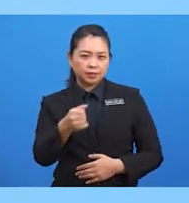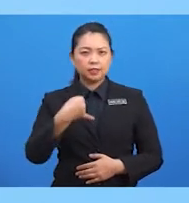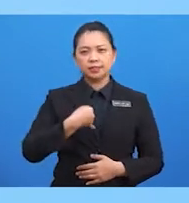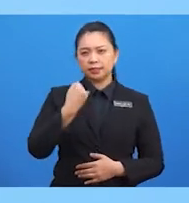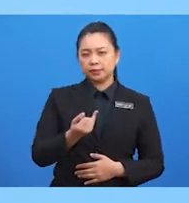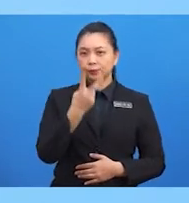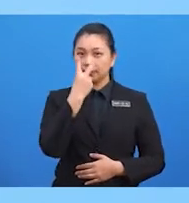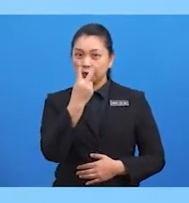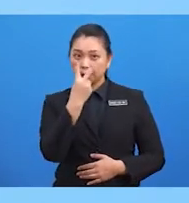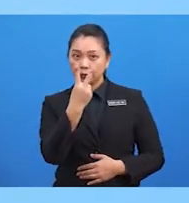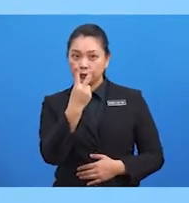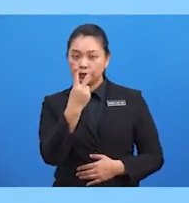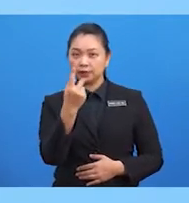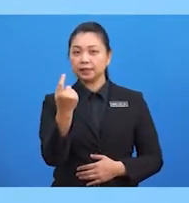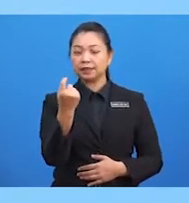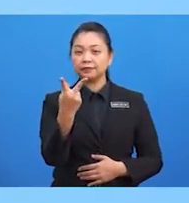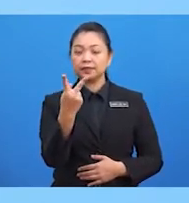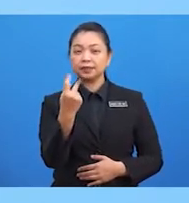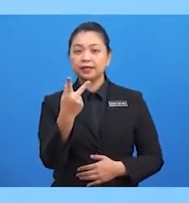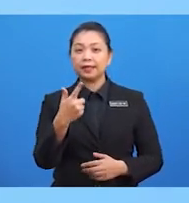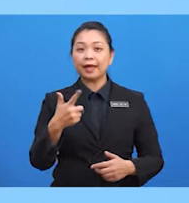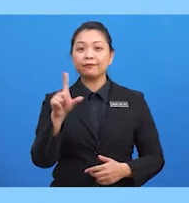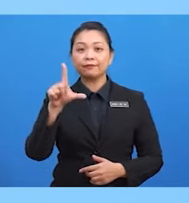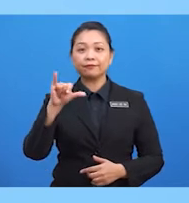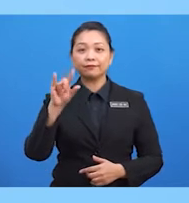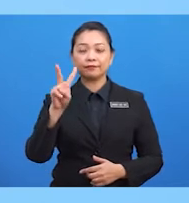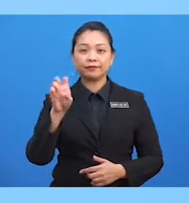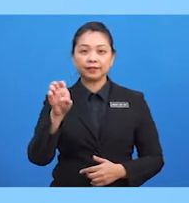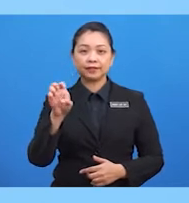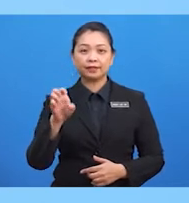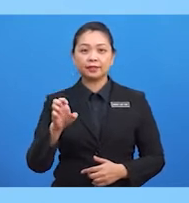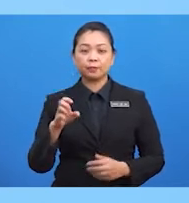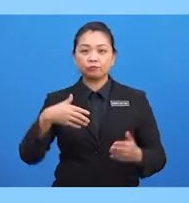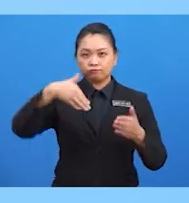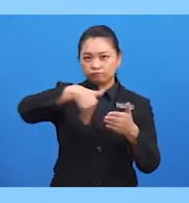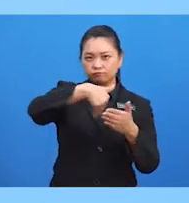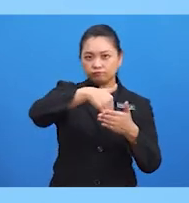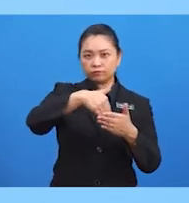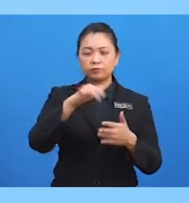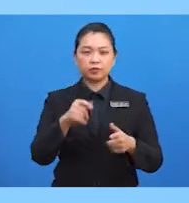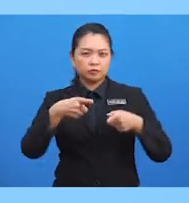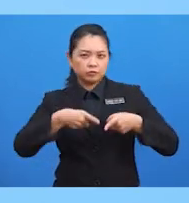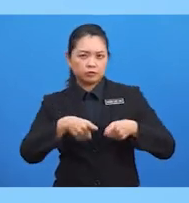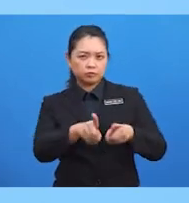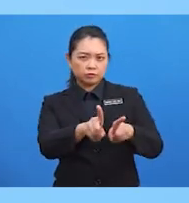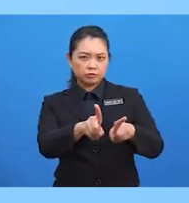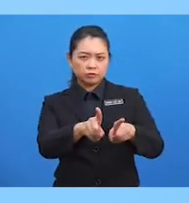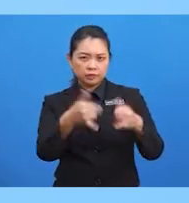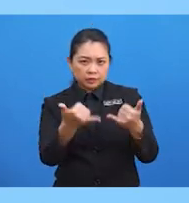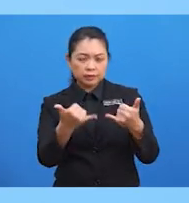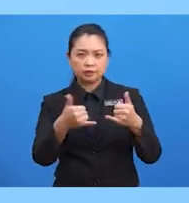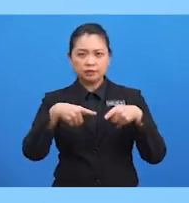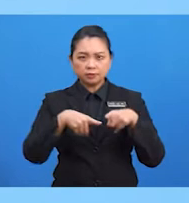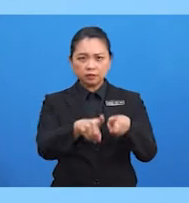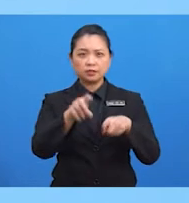Anda ingin menonton siaran langsung perlawanan bola sepak yang sedang berlangsung di